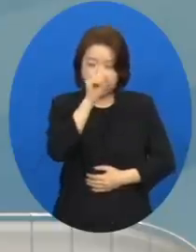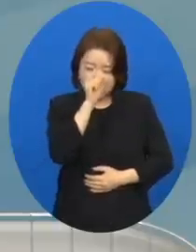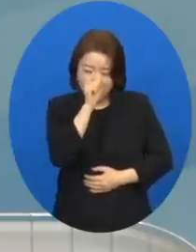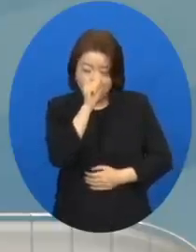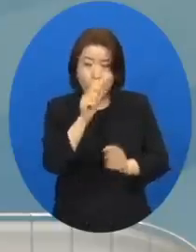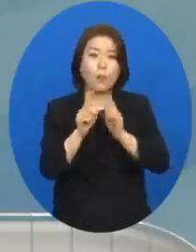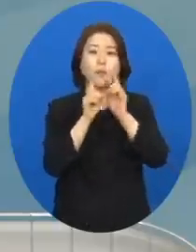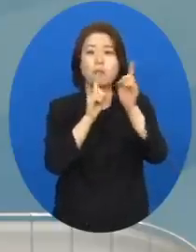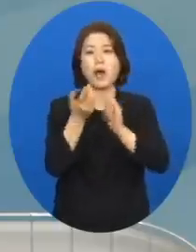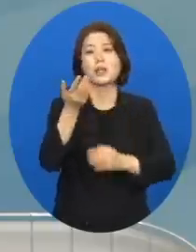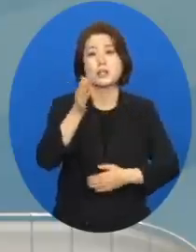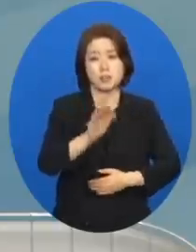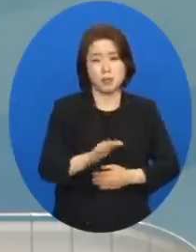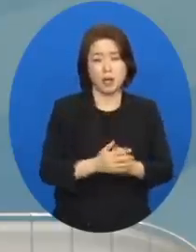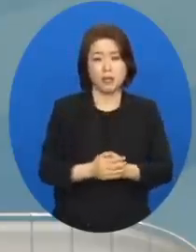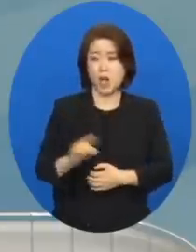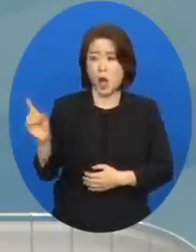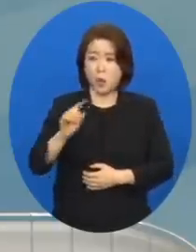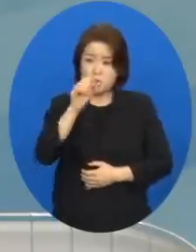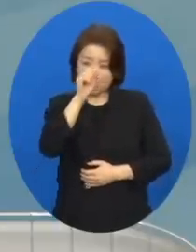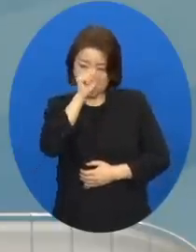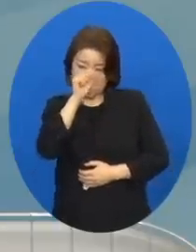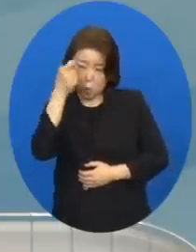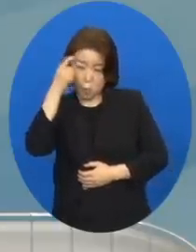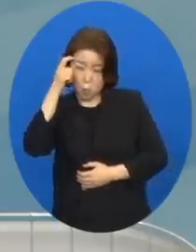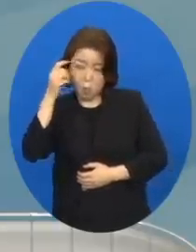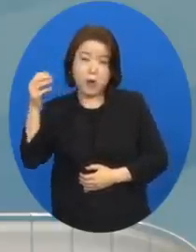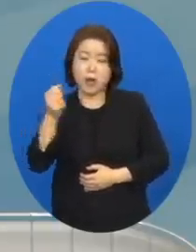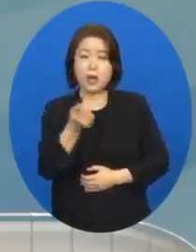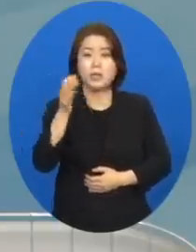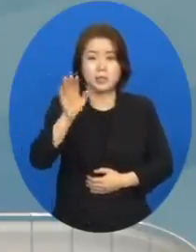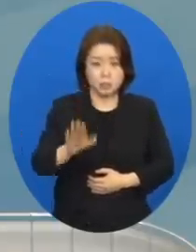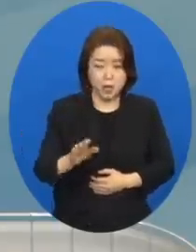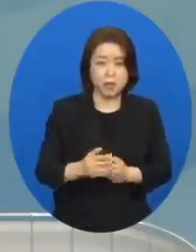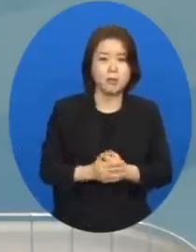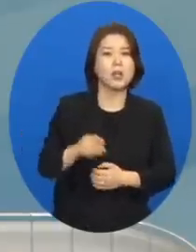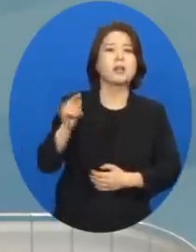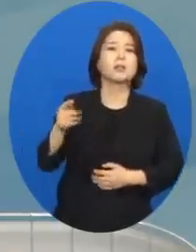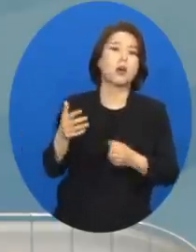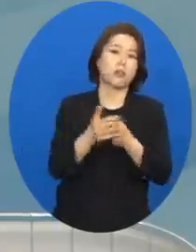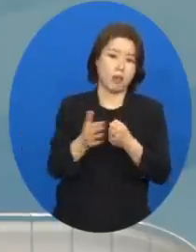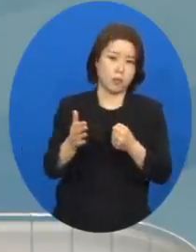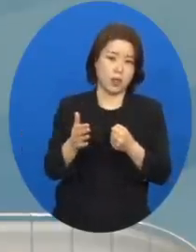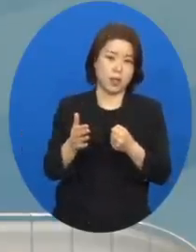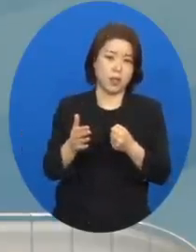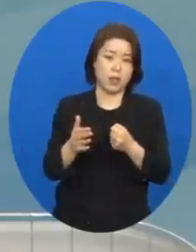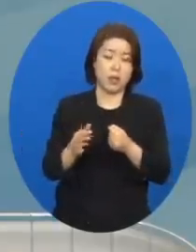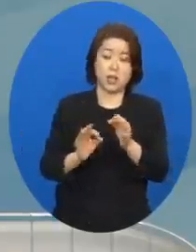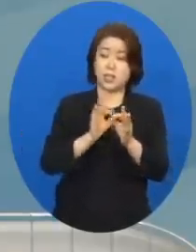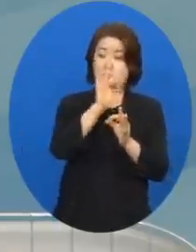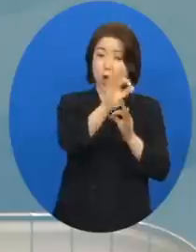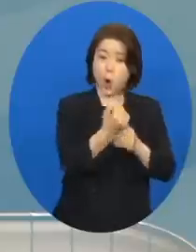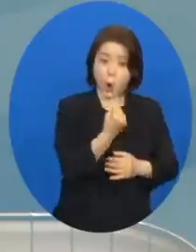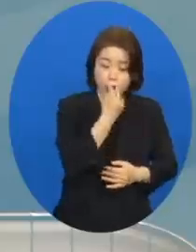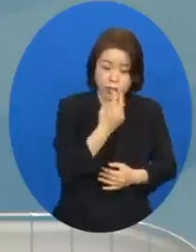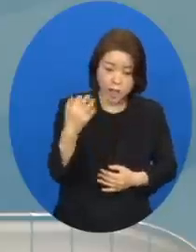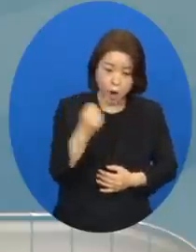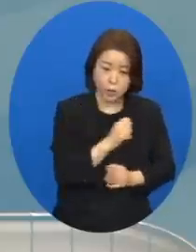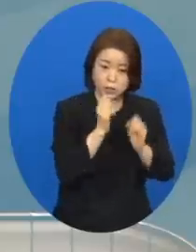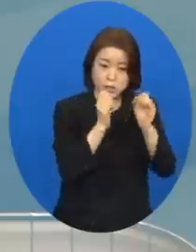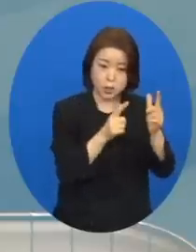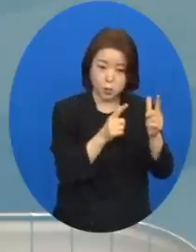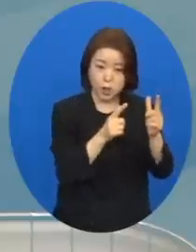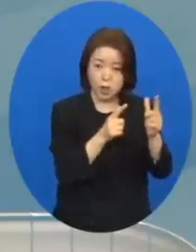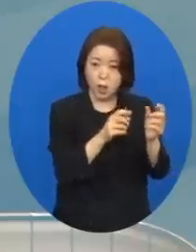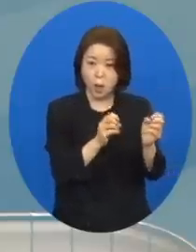말이든 또 아무리 좋은 사상 같아도 그것 때문에 영생을 얻을 기회를